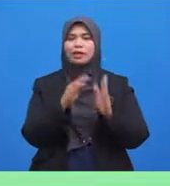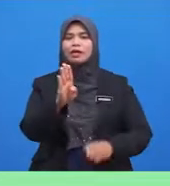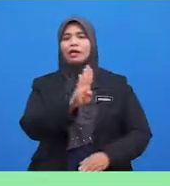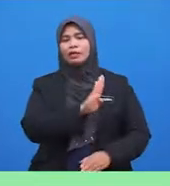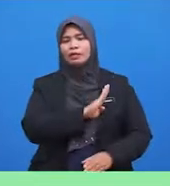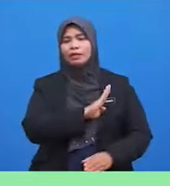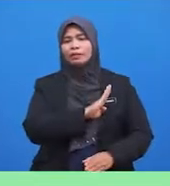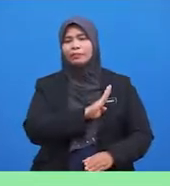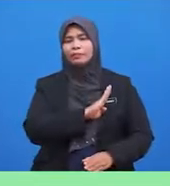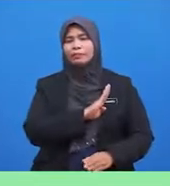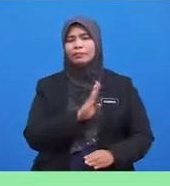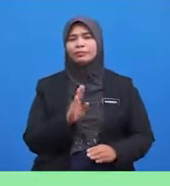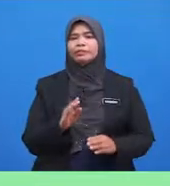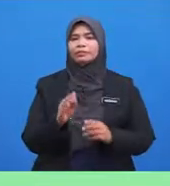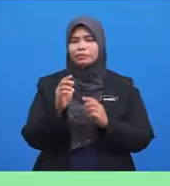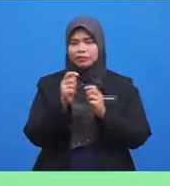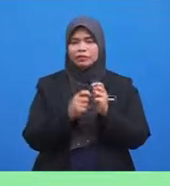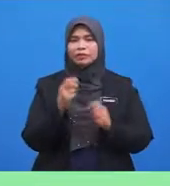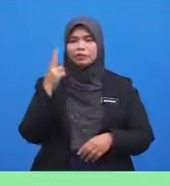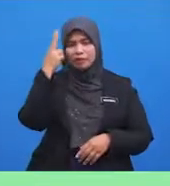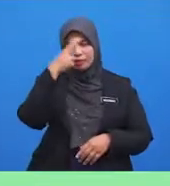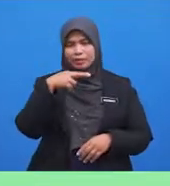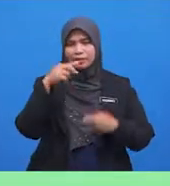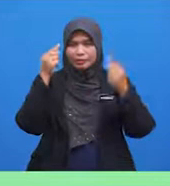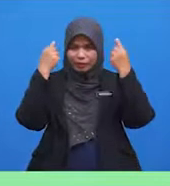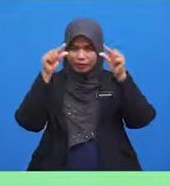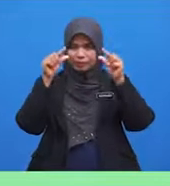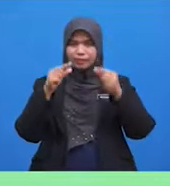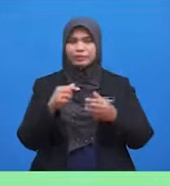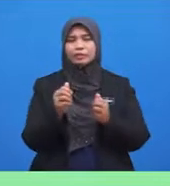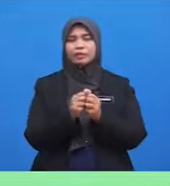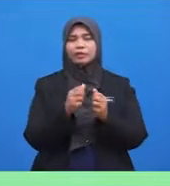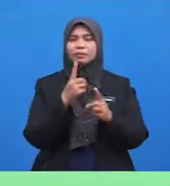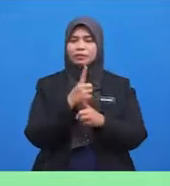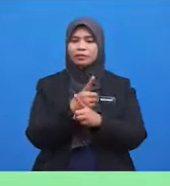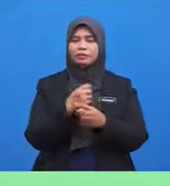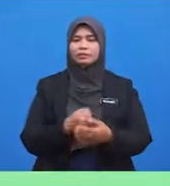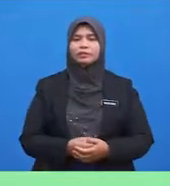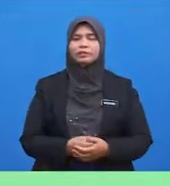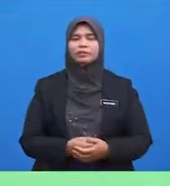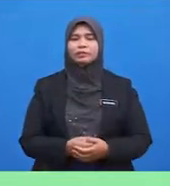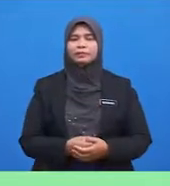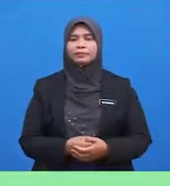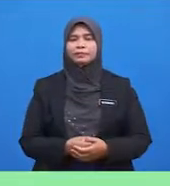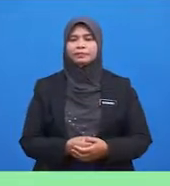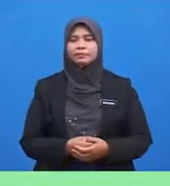menyenaraikan tiga adab terhadap guru dengan betul.